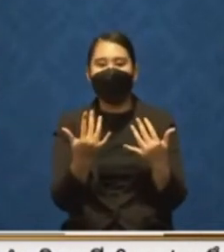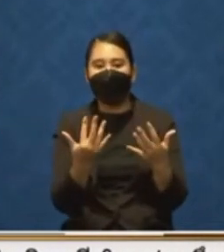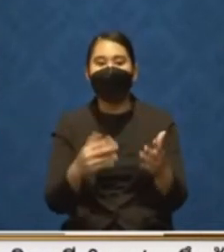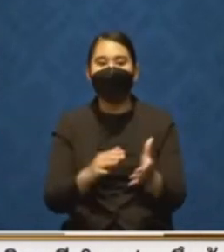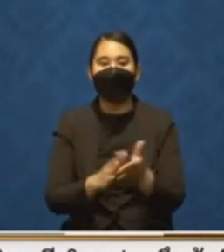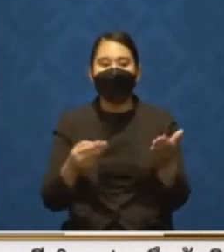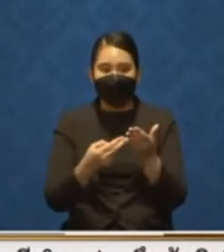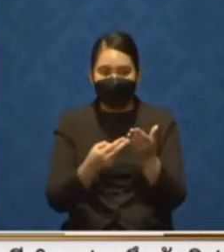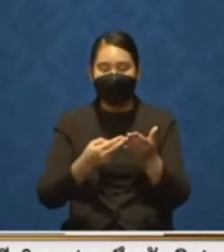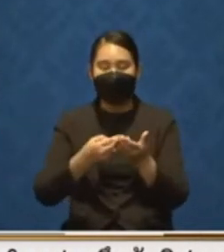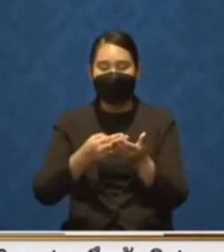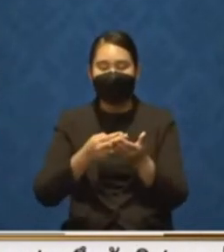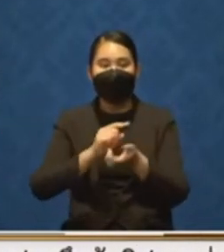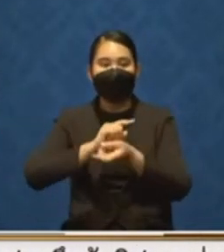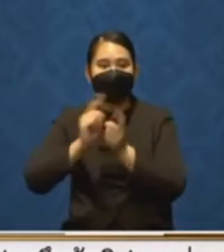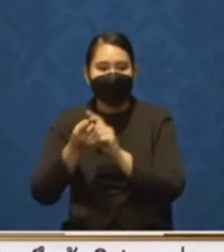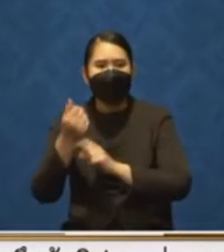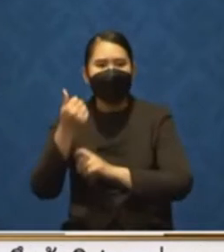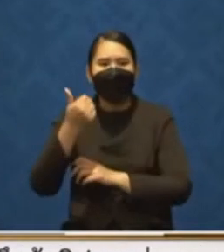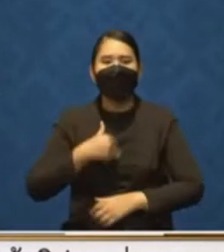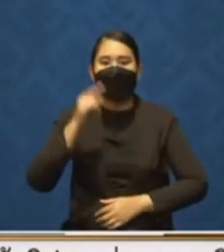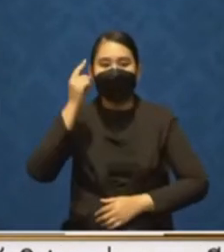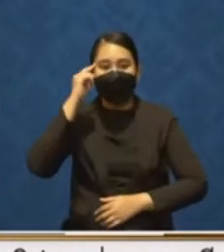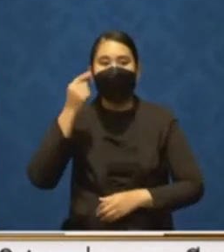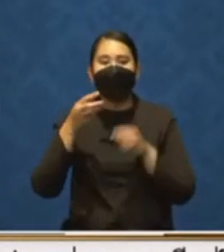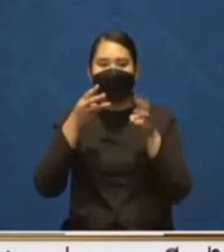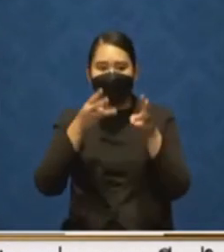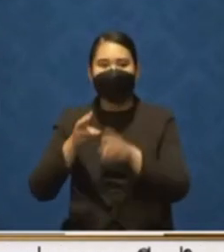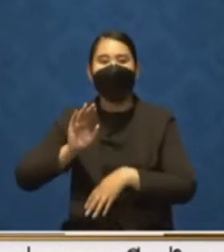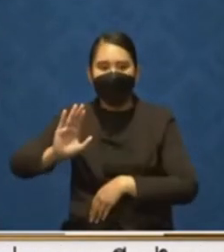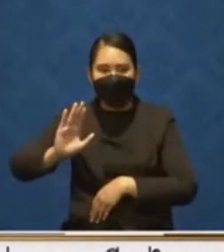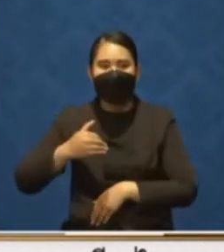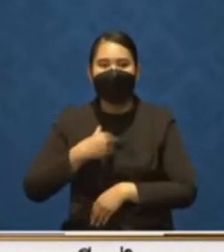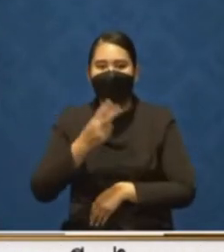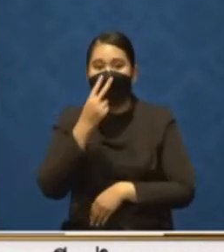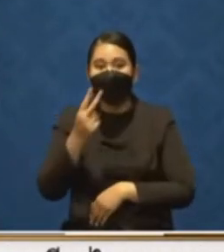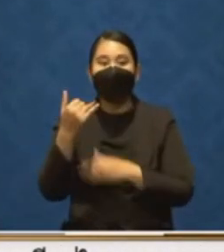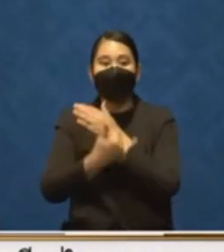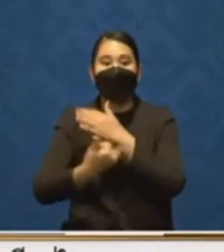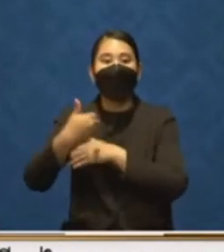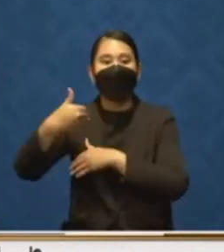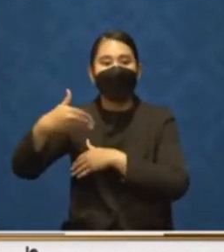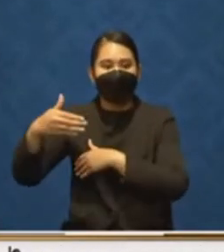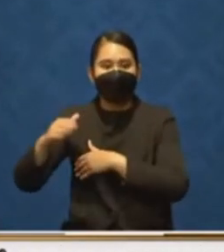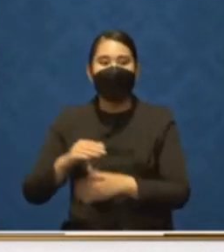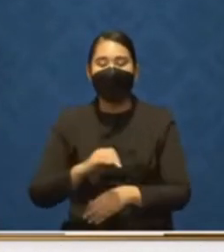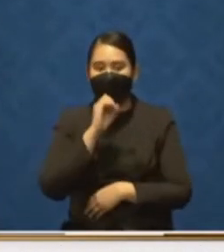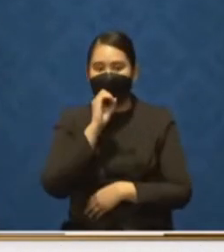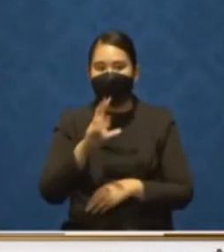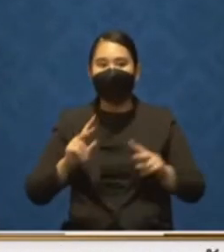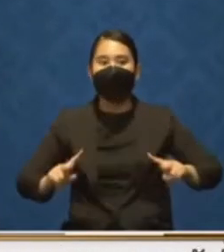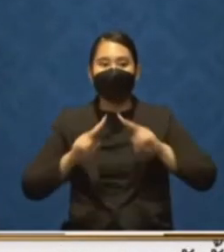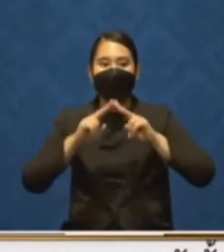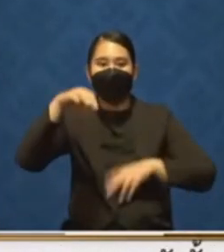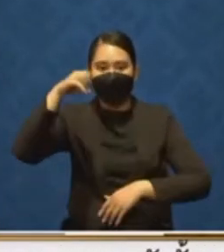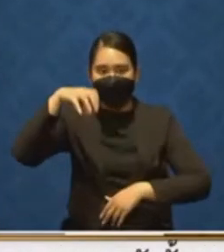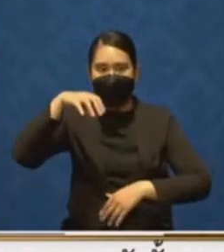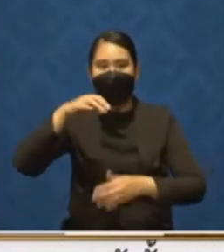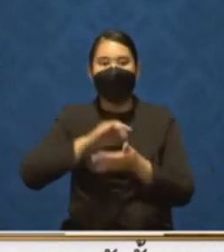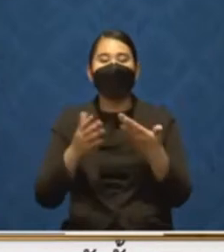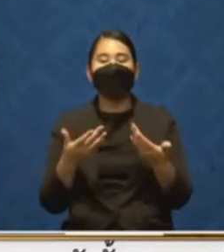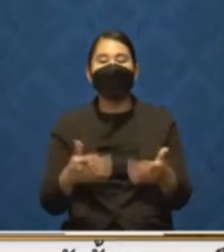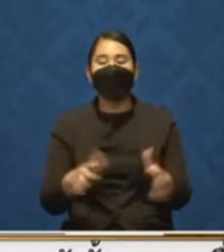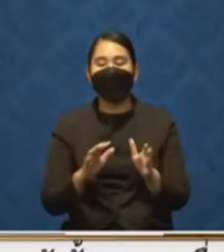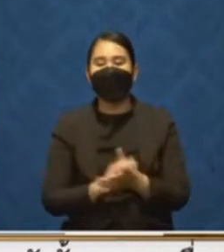ไปแล้วกลับมารับเปลี่ยนได้มั้ยไม่รู้อันนี้เป็นเทคนิคที่ผมฟังดูจากต่างประเทศมานะครับก็ให้แนวทางก็ส่งมาเป็นแล้วก็เรื่องของอุด